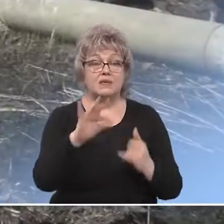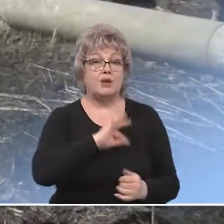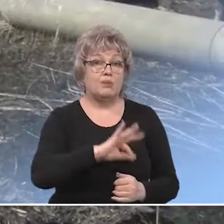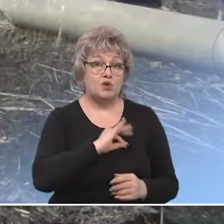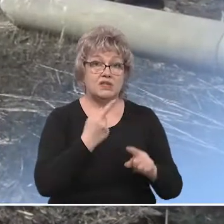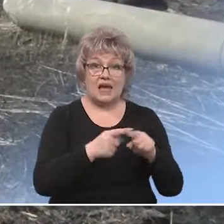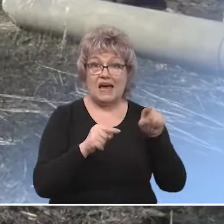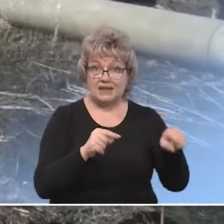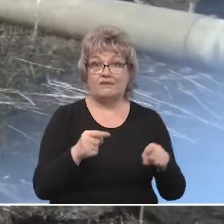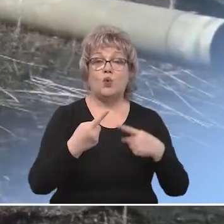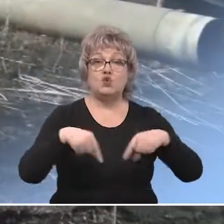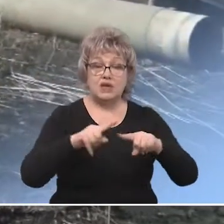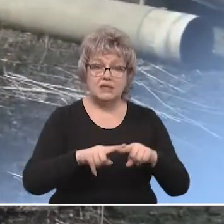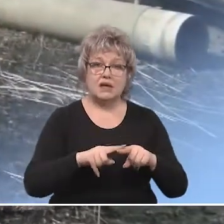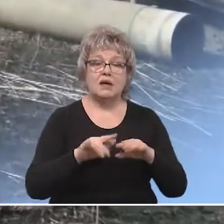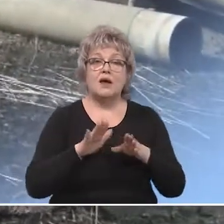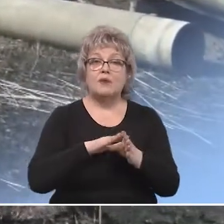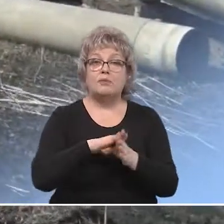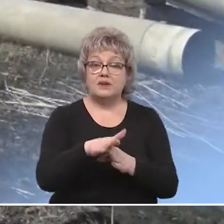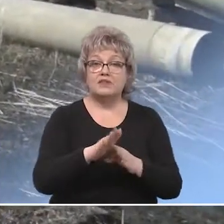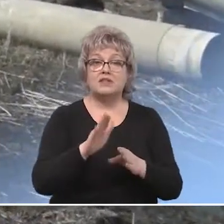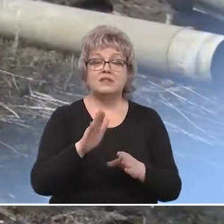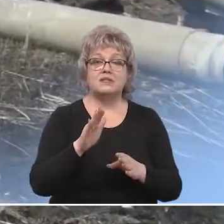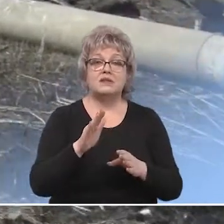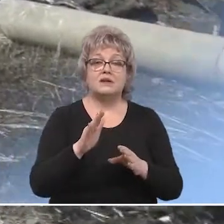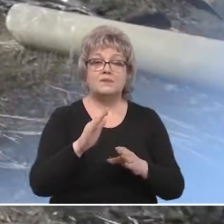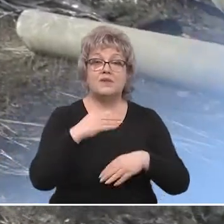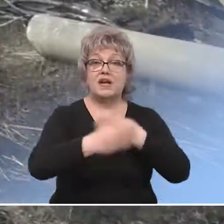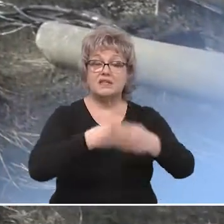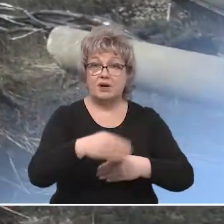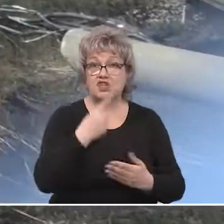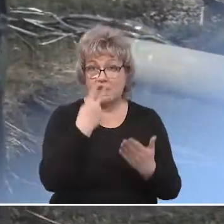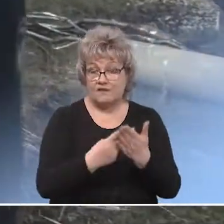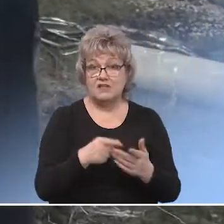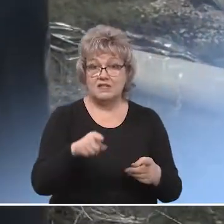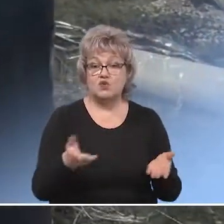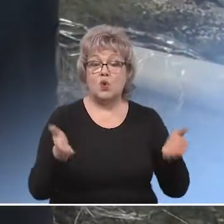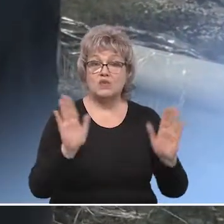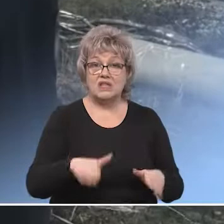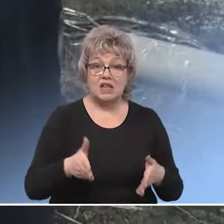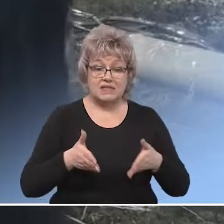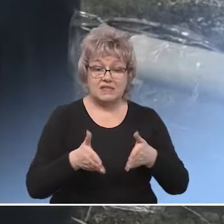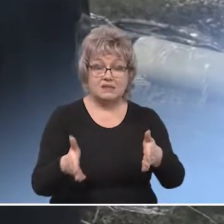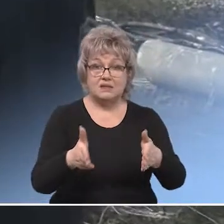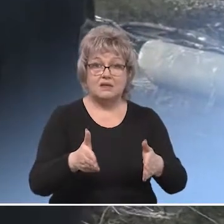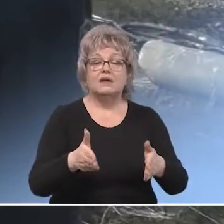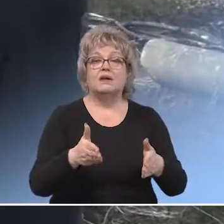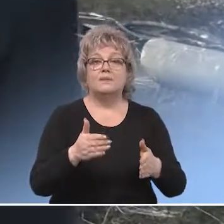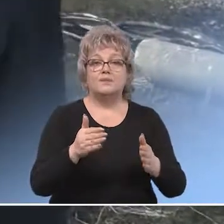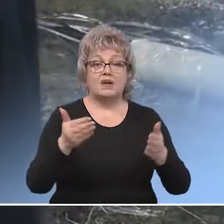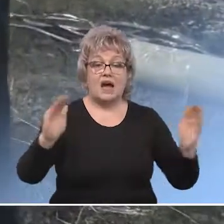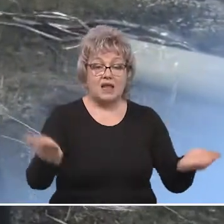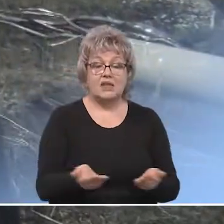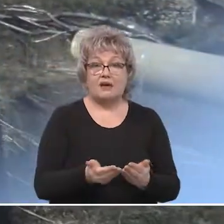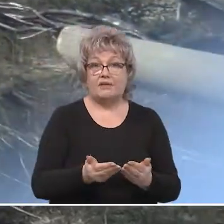Землепользователями данного участка проводилась распашка, и вот видно, здесь осталась запаханная